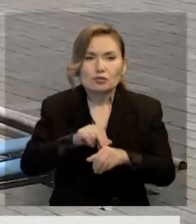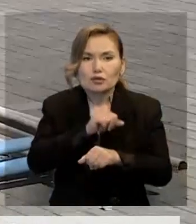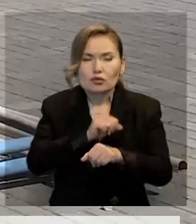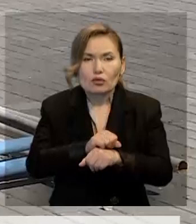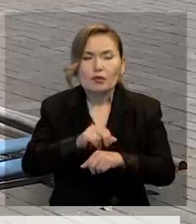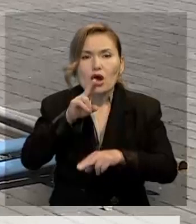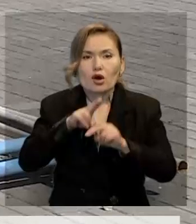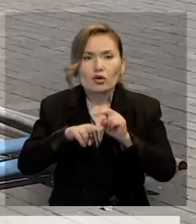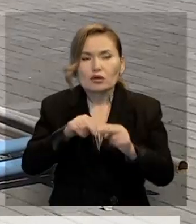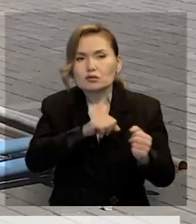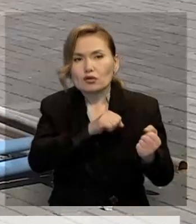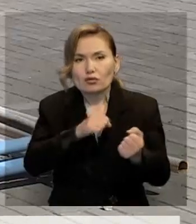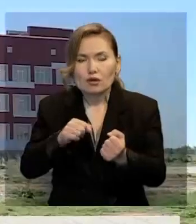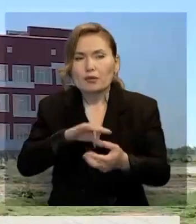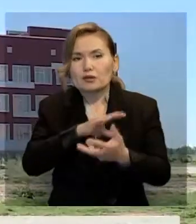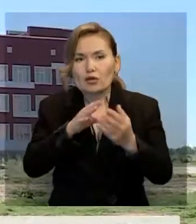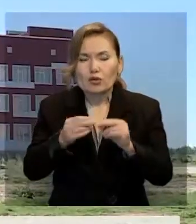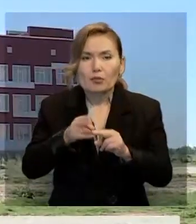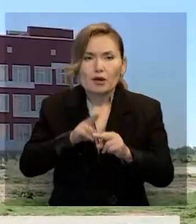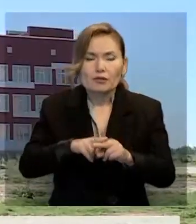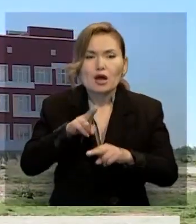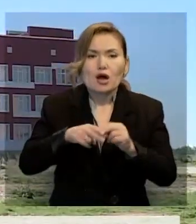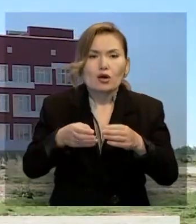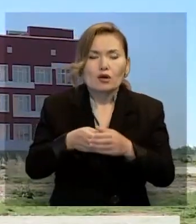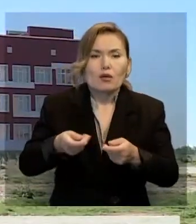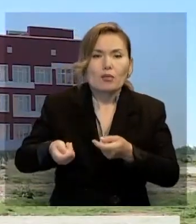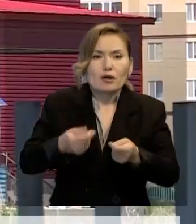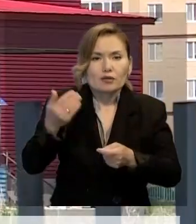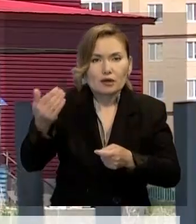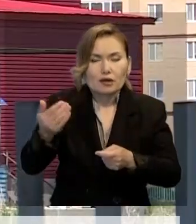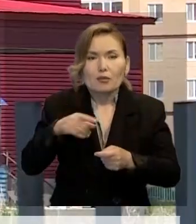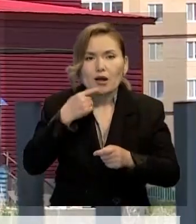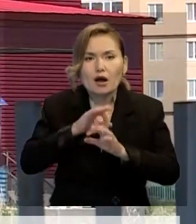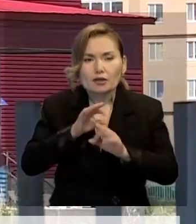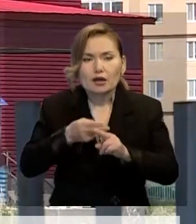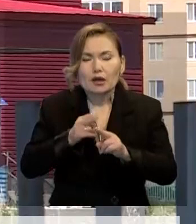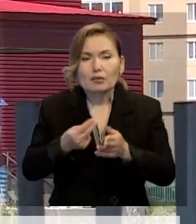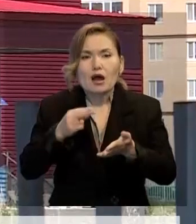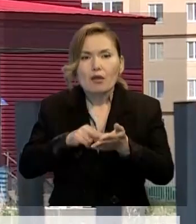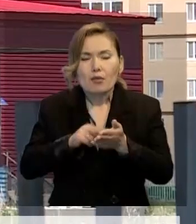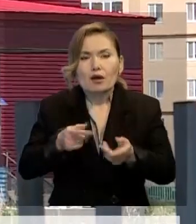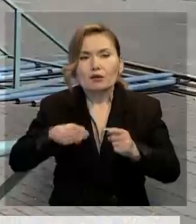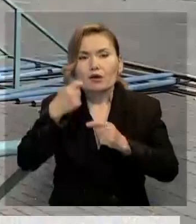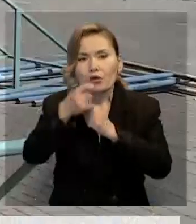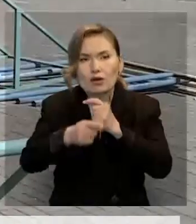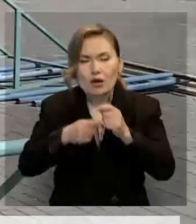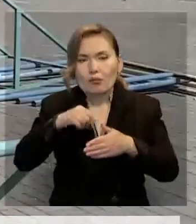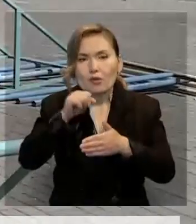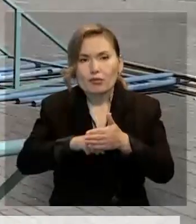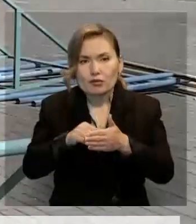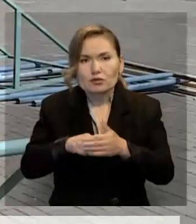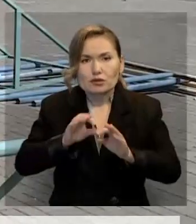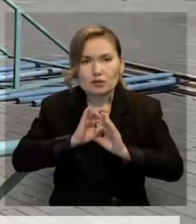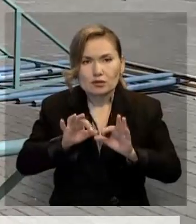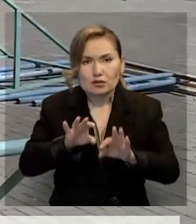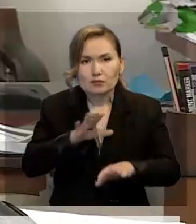өзге ешкім жоқ. Облыстық құрылыс басқармасы өкілдері мердігерге пандемия мен одан кейінгі материал бағасының шарықтауы қолбайлау